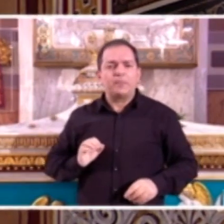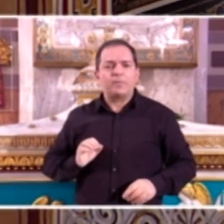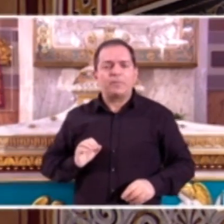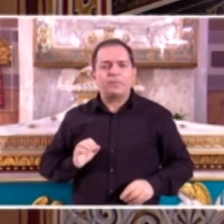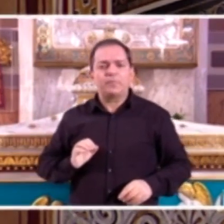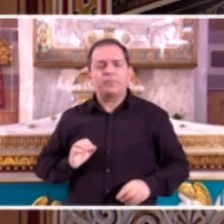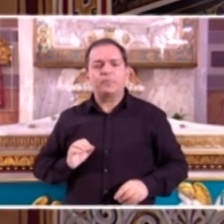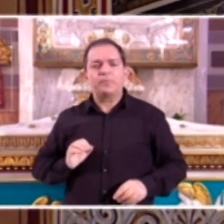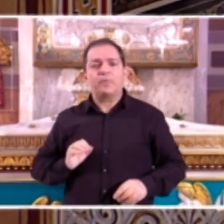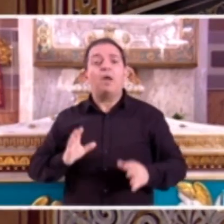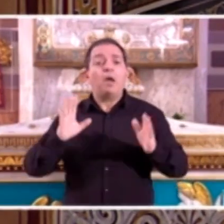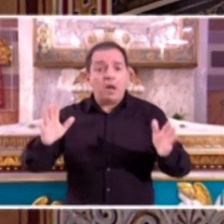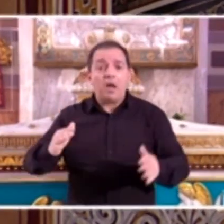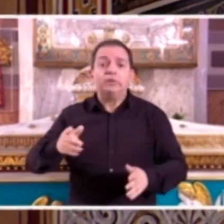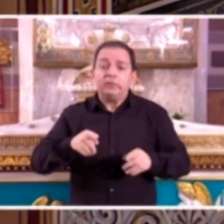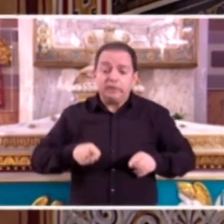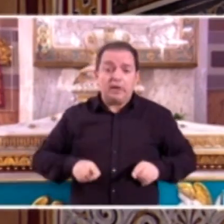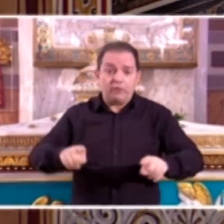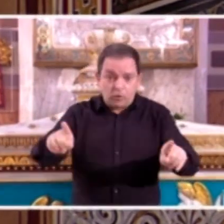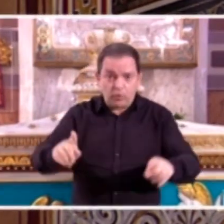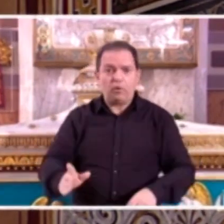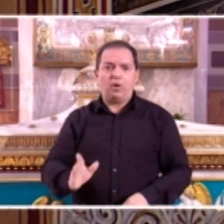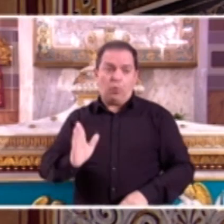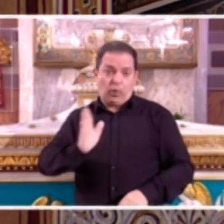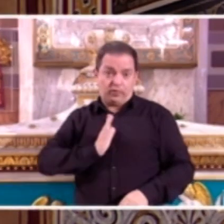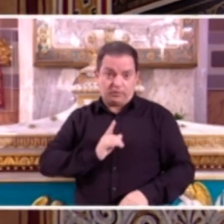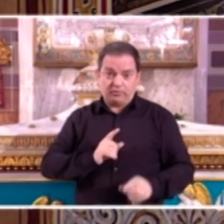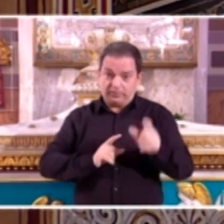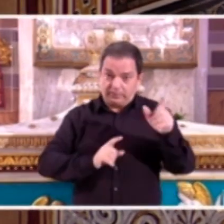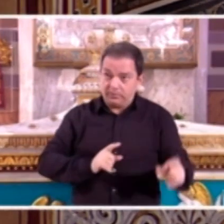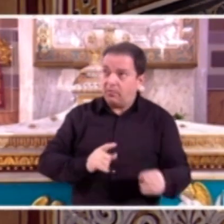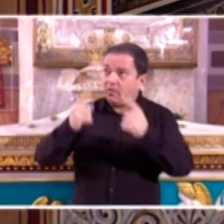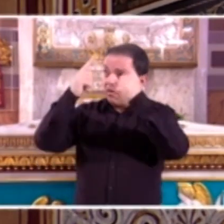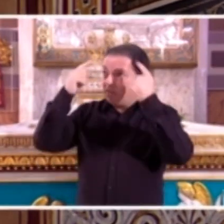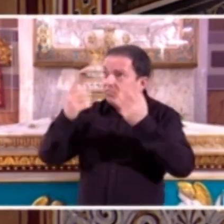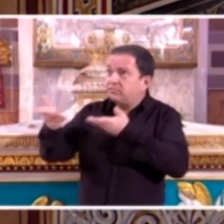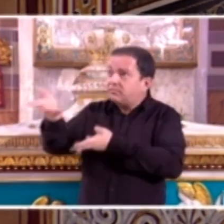παροχημένο και αναχρονιστικό το να εξαρτάται από τον Θεό.